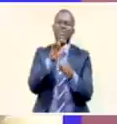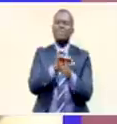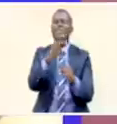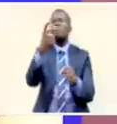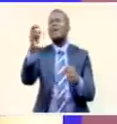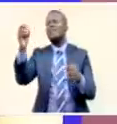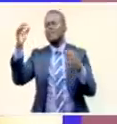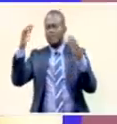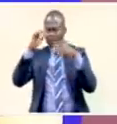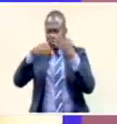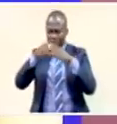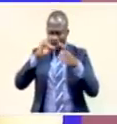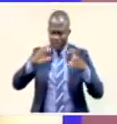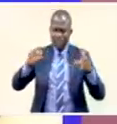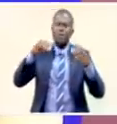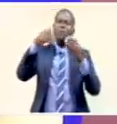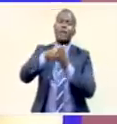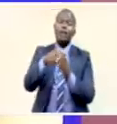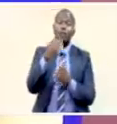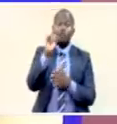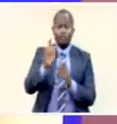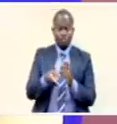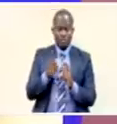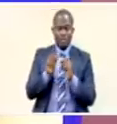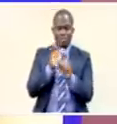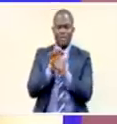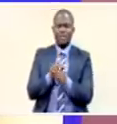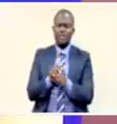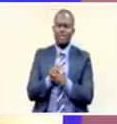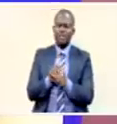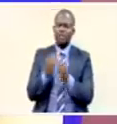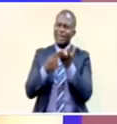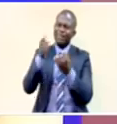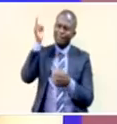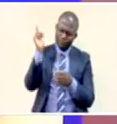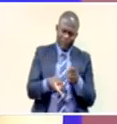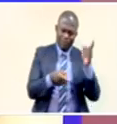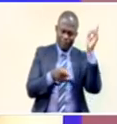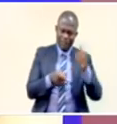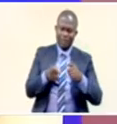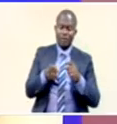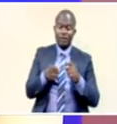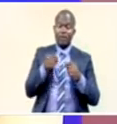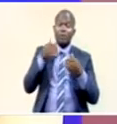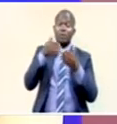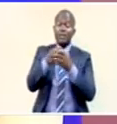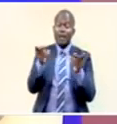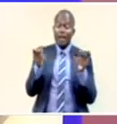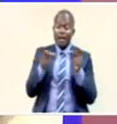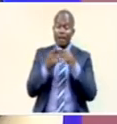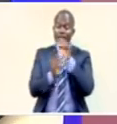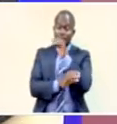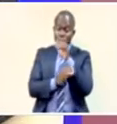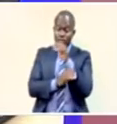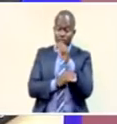bakomeza bigashakira no kugera mu gihumbi ibyo kugira ahantu igihugu